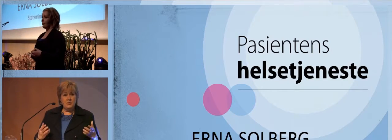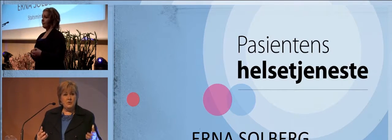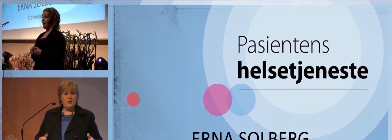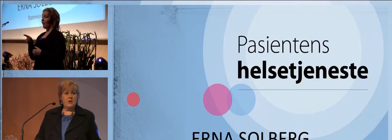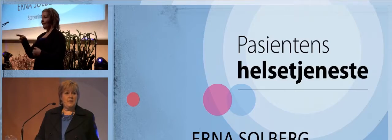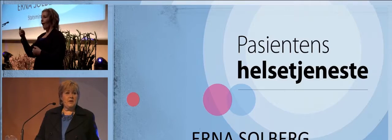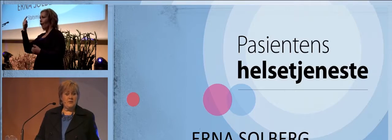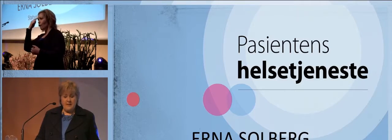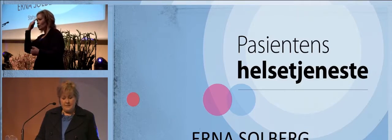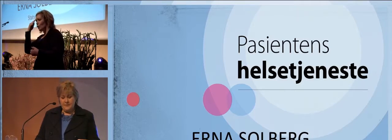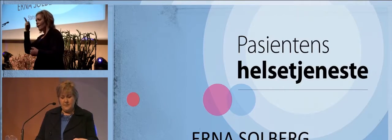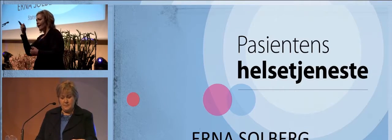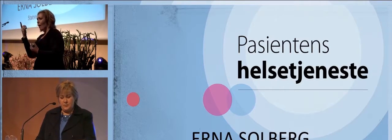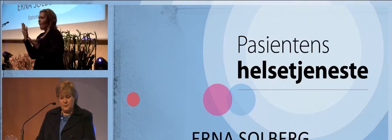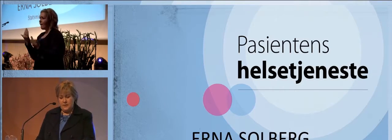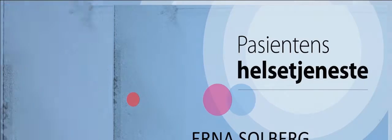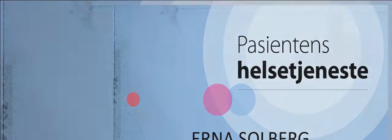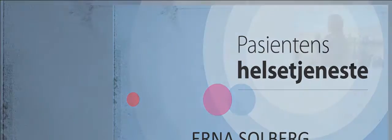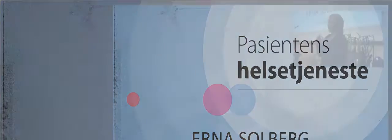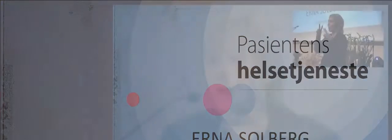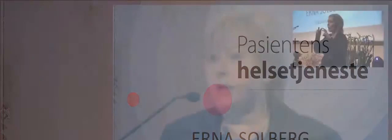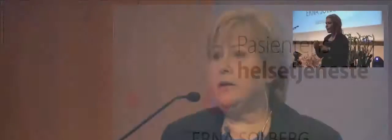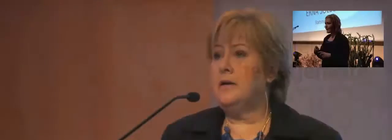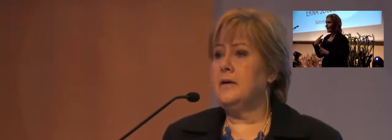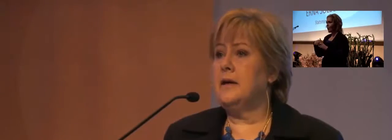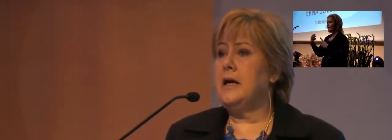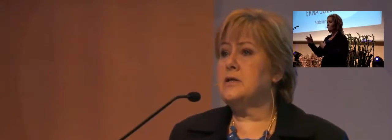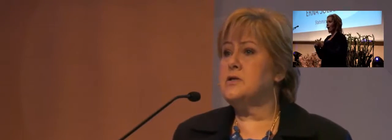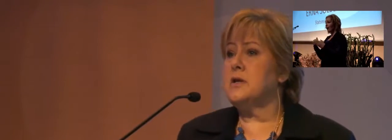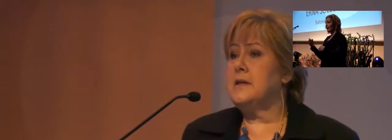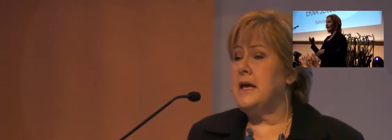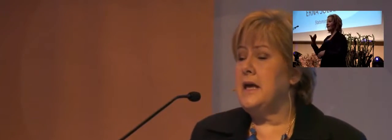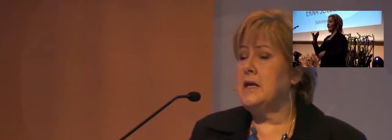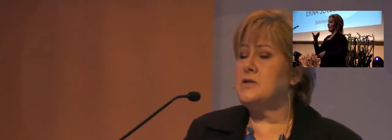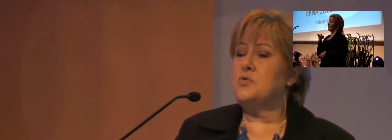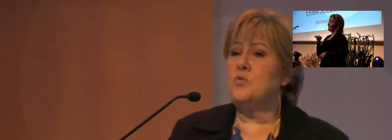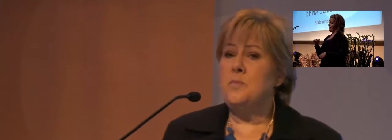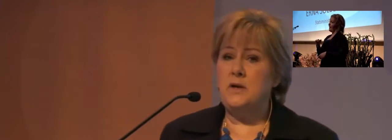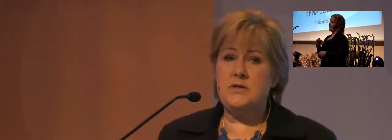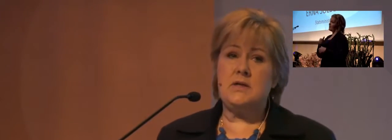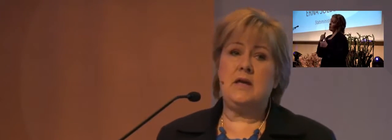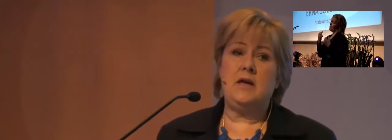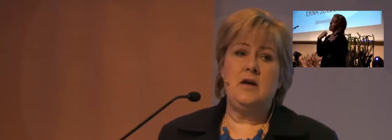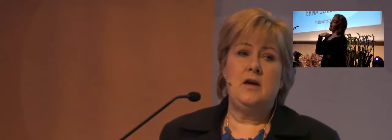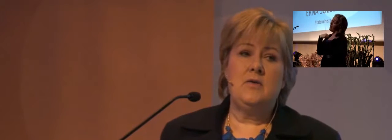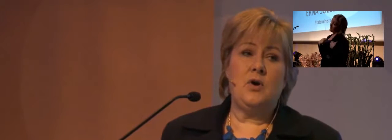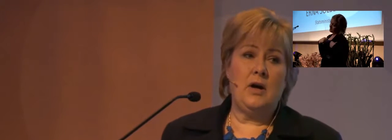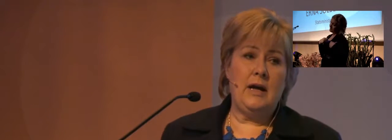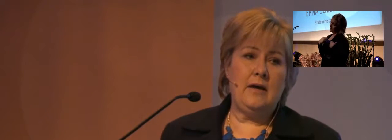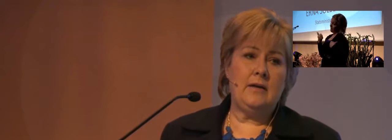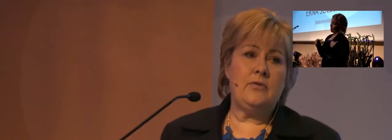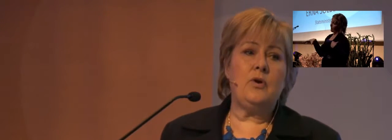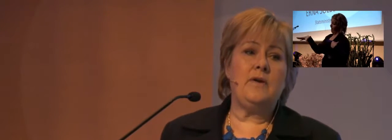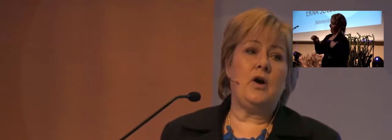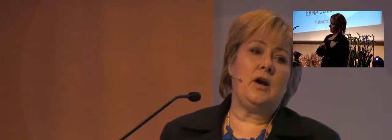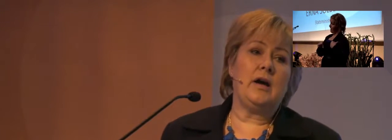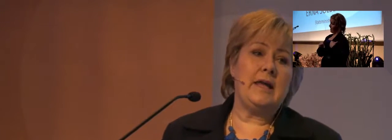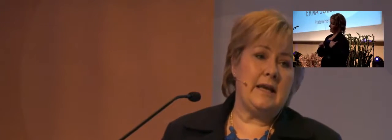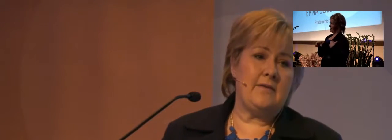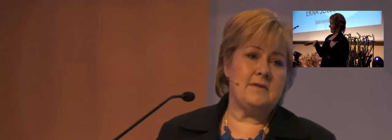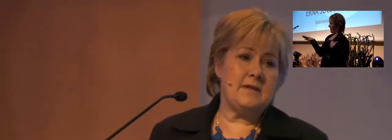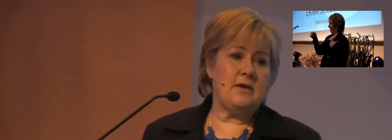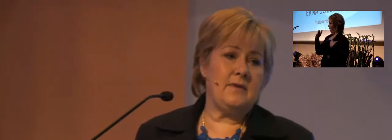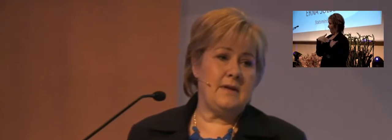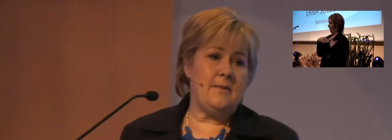Det å forstå at det å vente på utredning og behandling, at det er en stor belastning for alle, det tror jeg vi alle